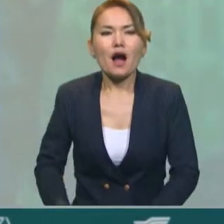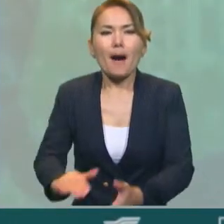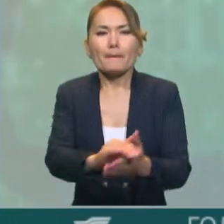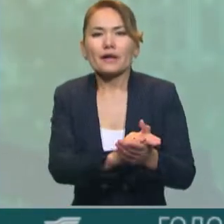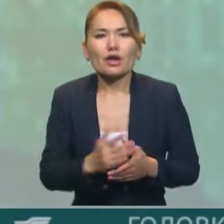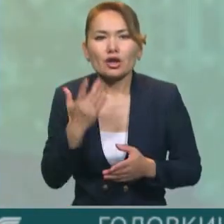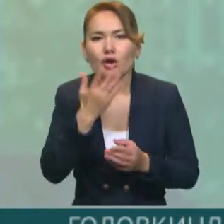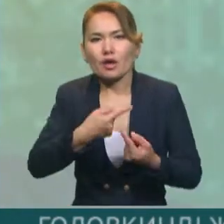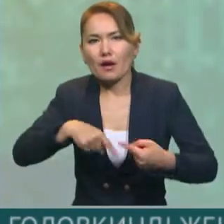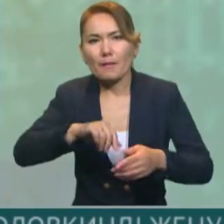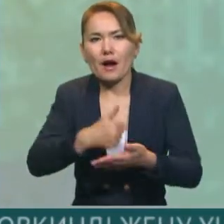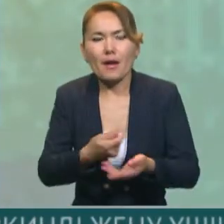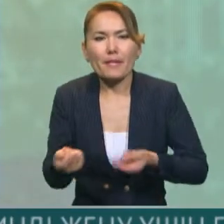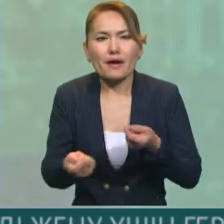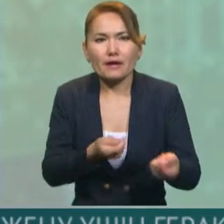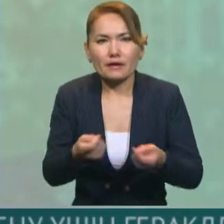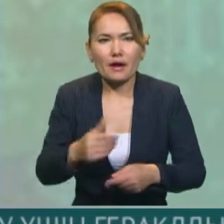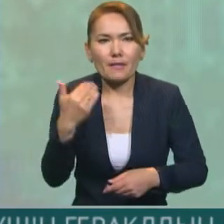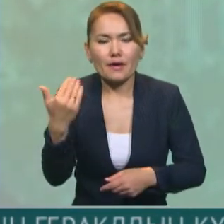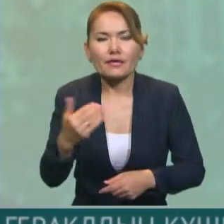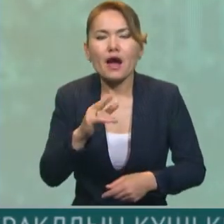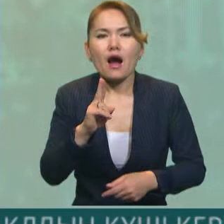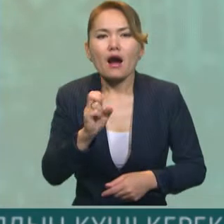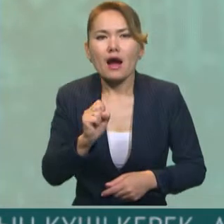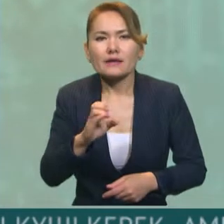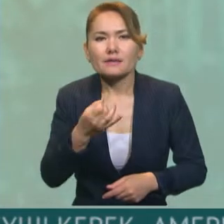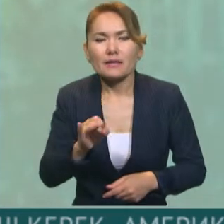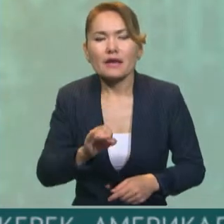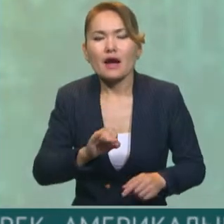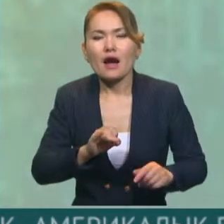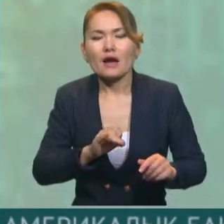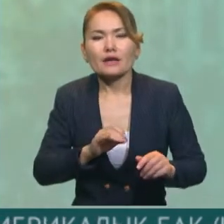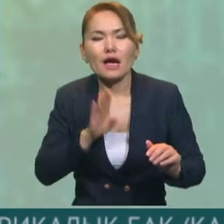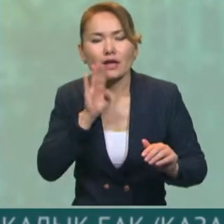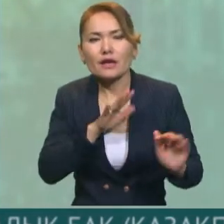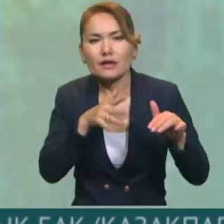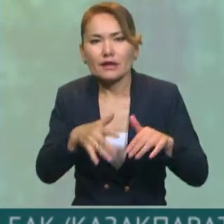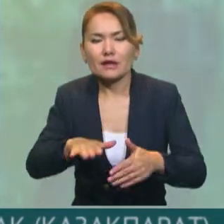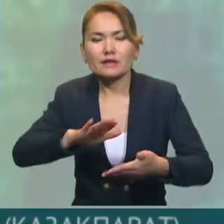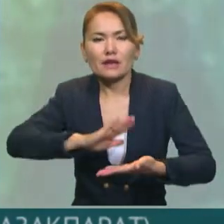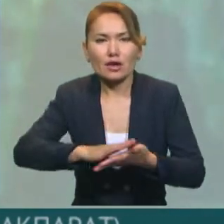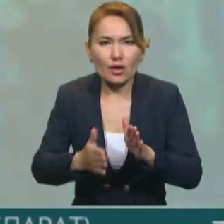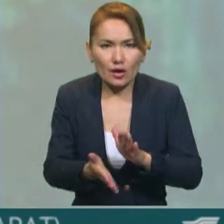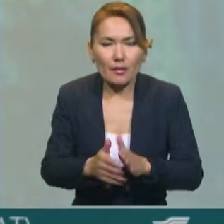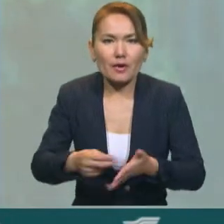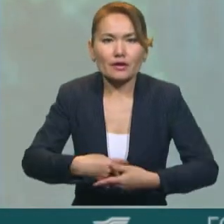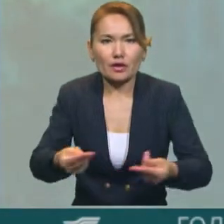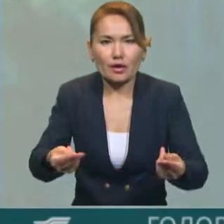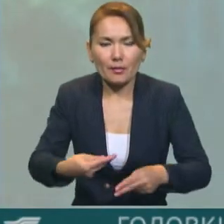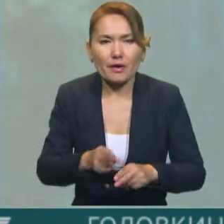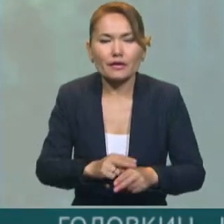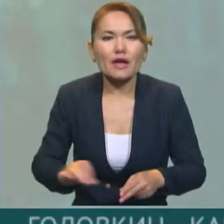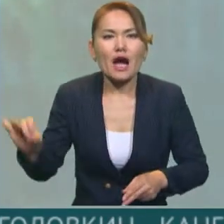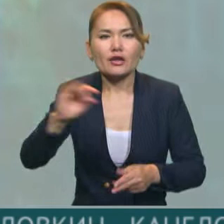Біріккен ұлттар ұйымының бас хатшысы Каспий теңізінің құқықтық мәртебесі жайлы конвенцияның қабылдануын құптады. Антонио Гутерриш тарихи құжаттың